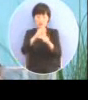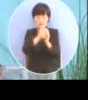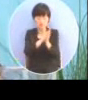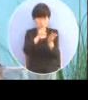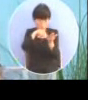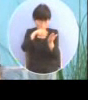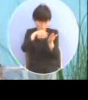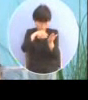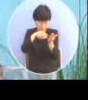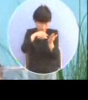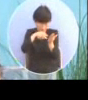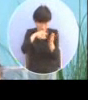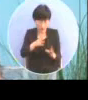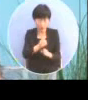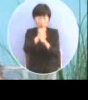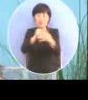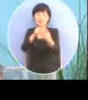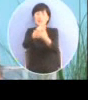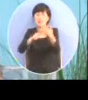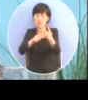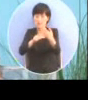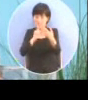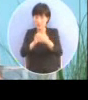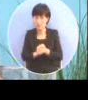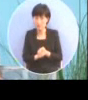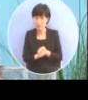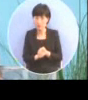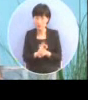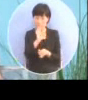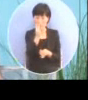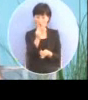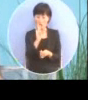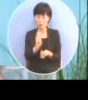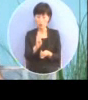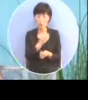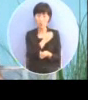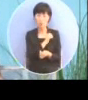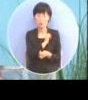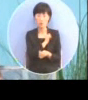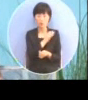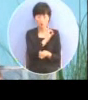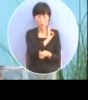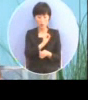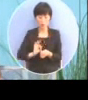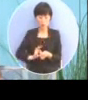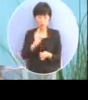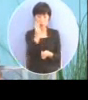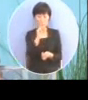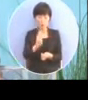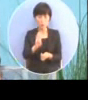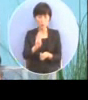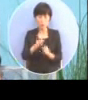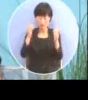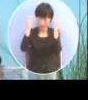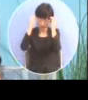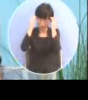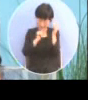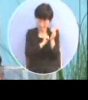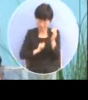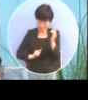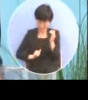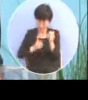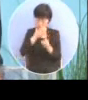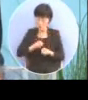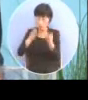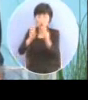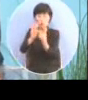kinh thánh và nói những điều đó. 요비 고난을 참았더니 두 배로 축복받았다? 아닙니다. 아, có người nói làm sao Job sau khi chịu khổ nạn nhận được chúc phúc gấp 2 lần không